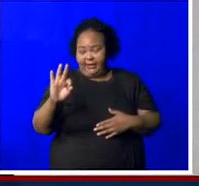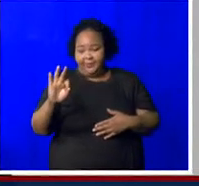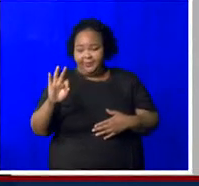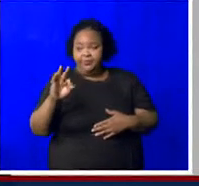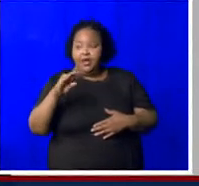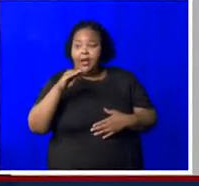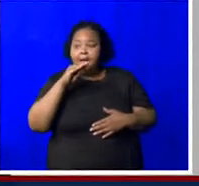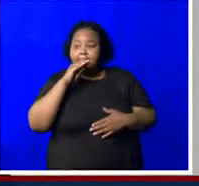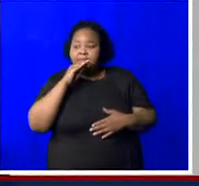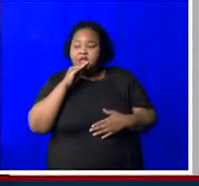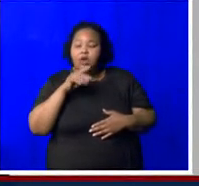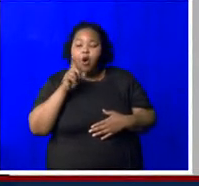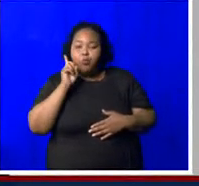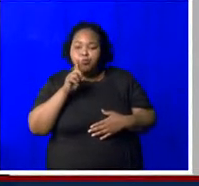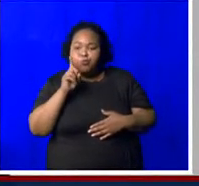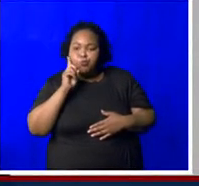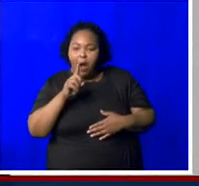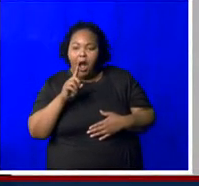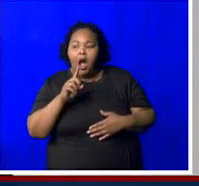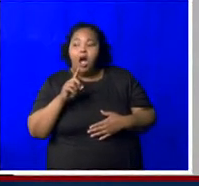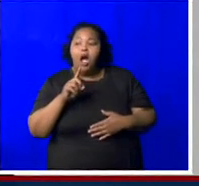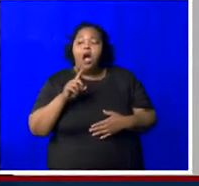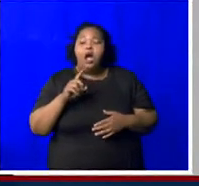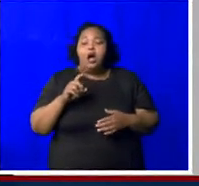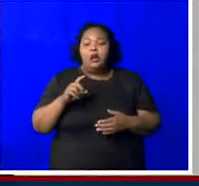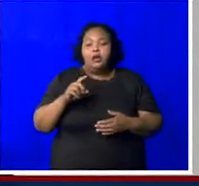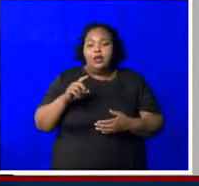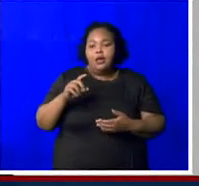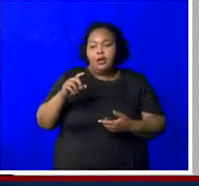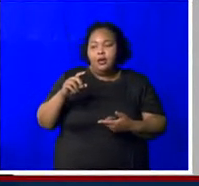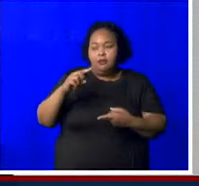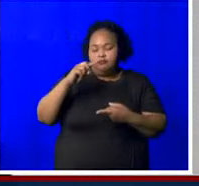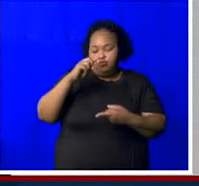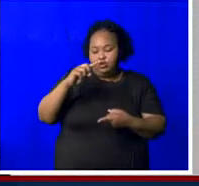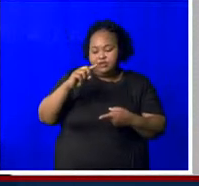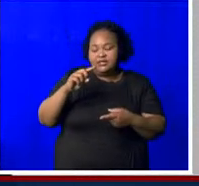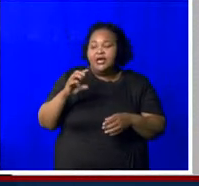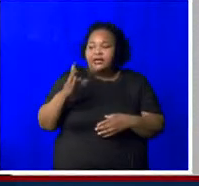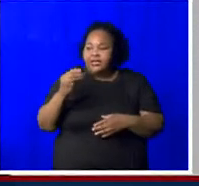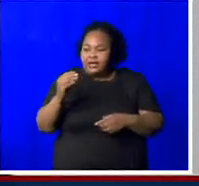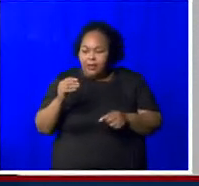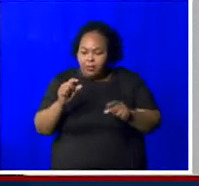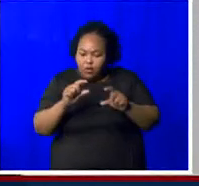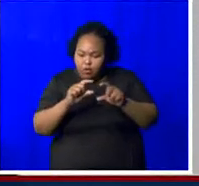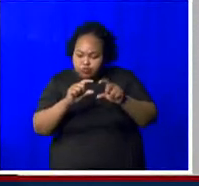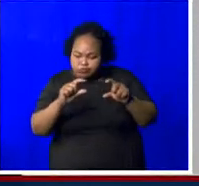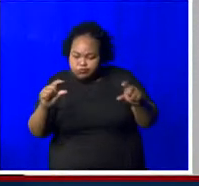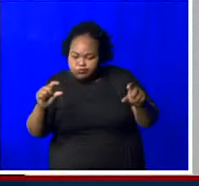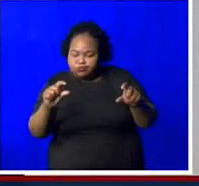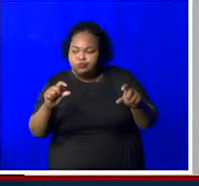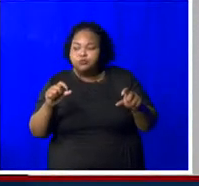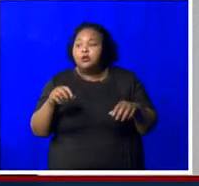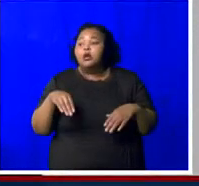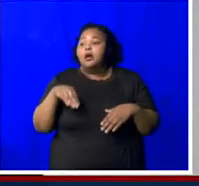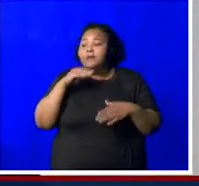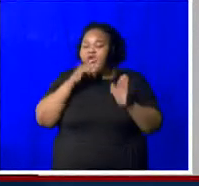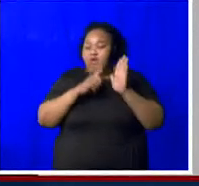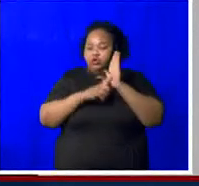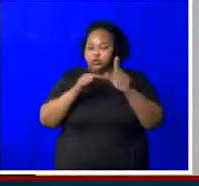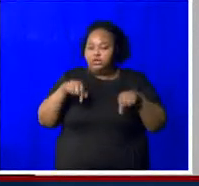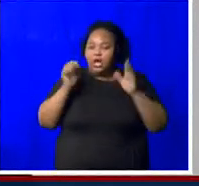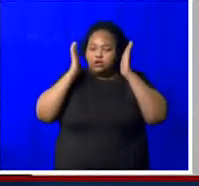so kuyatshengisa ke ukuthi lo muthi lo wangena la lakhaya kangwane nase sibala sikhanze ukuthi